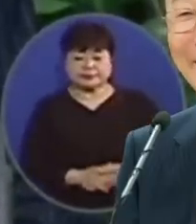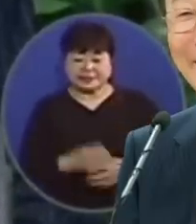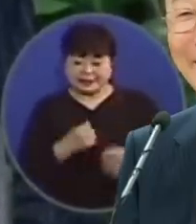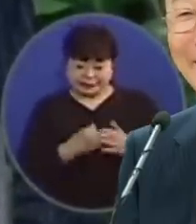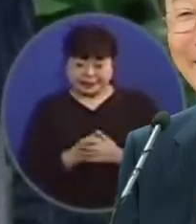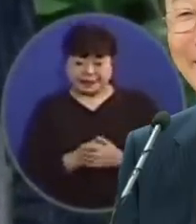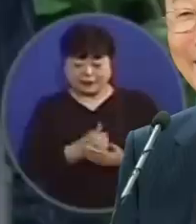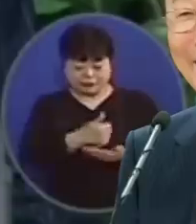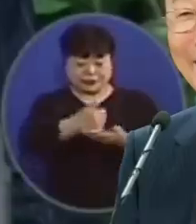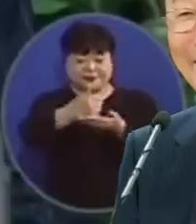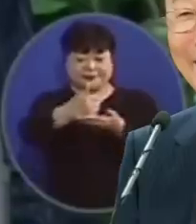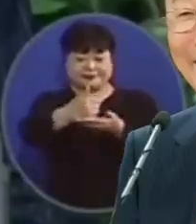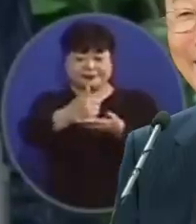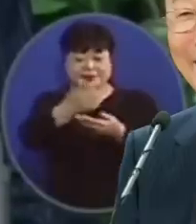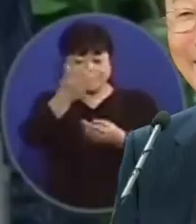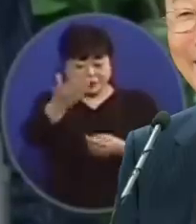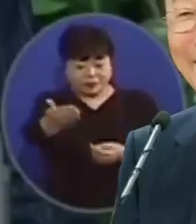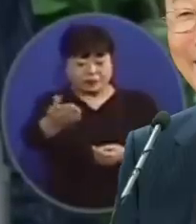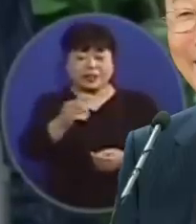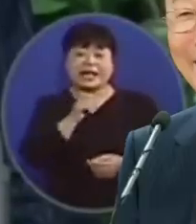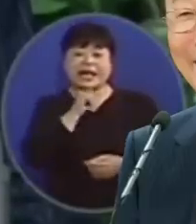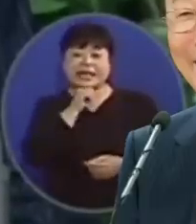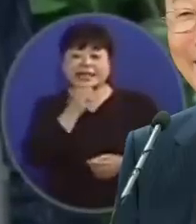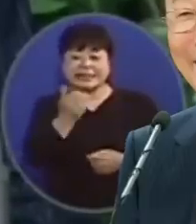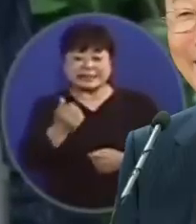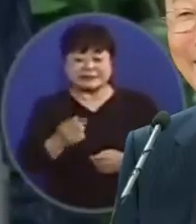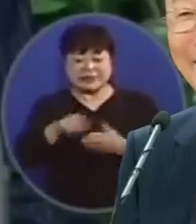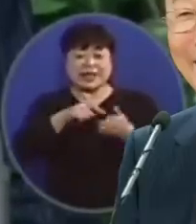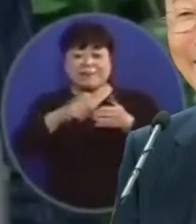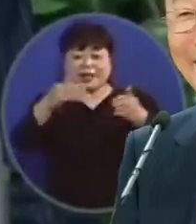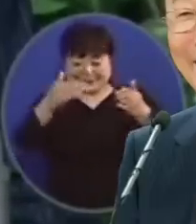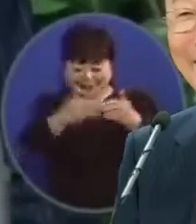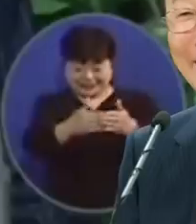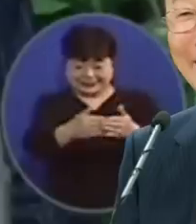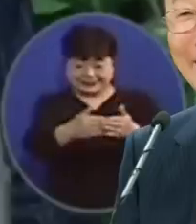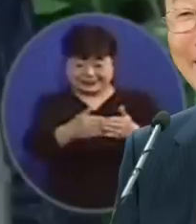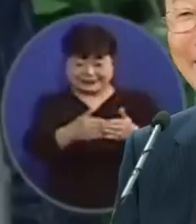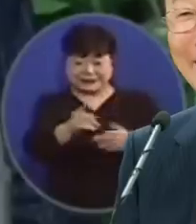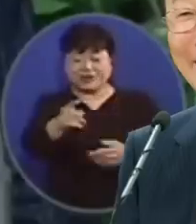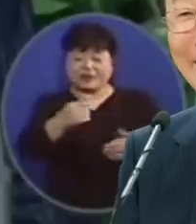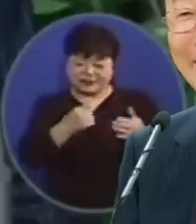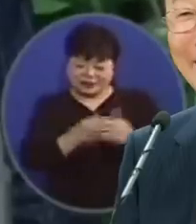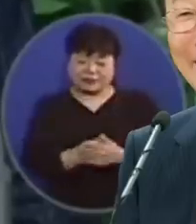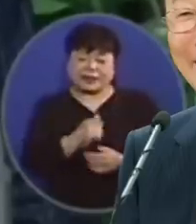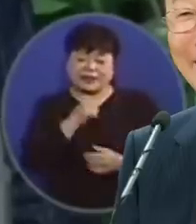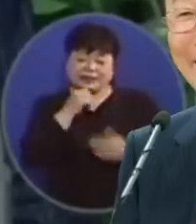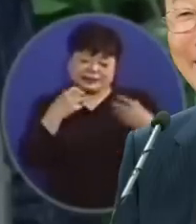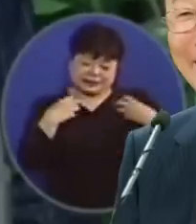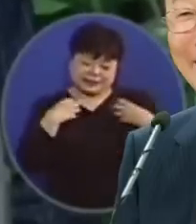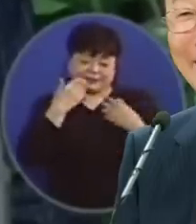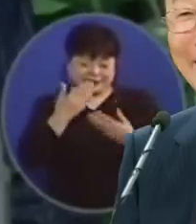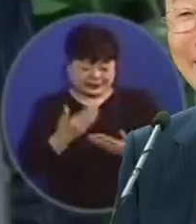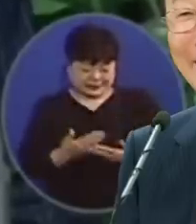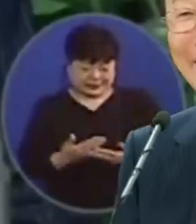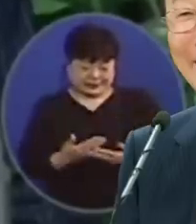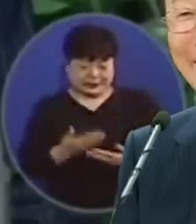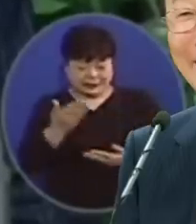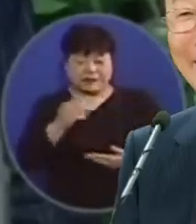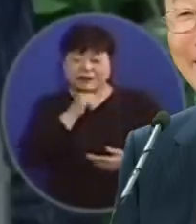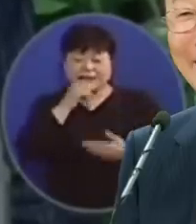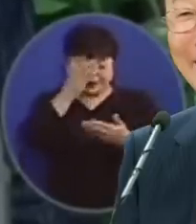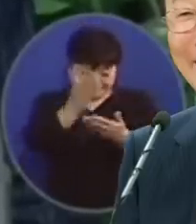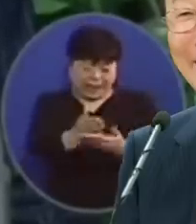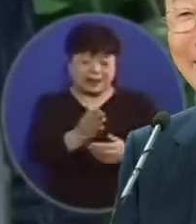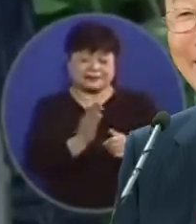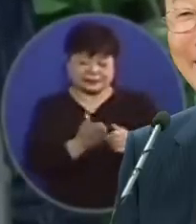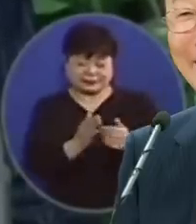그러므로 주님이 여러분의 가난을 이미 다 청산하고 내가 너 때문에 가난해졌으니 너는 가난하지